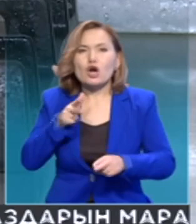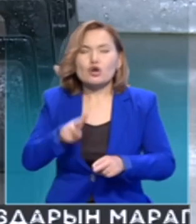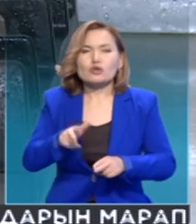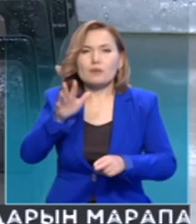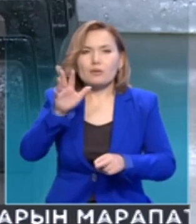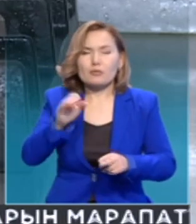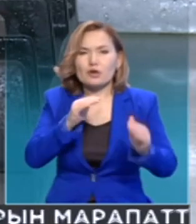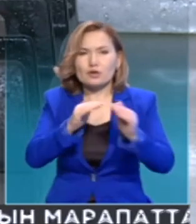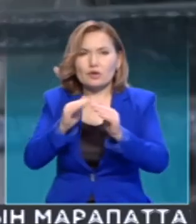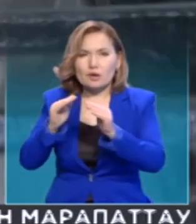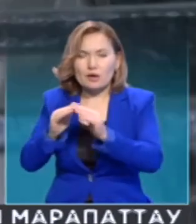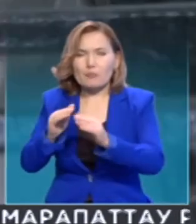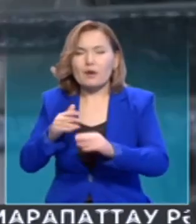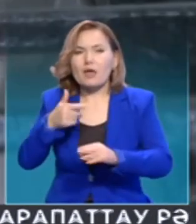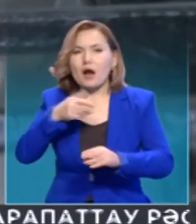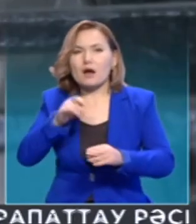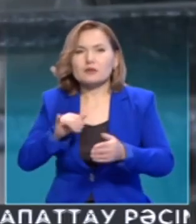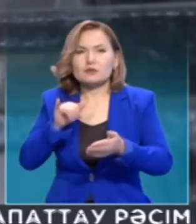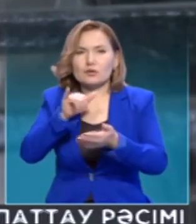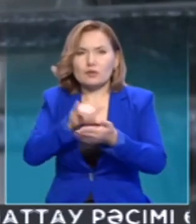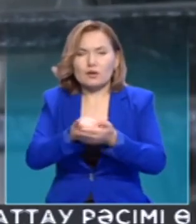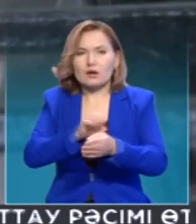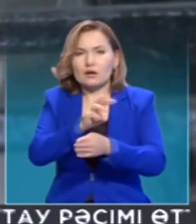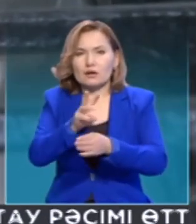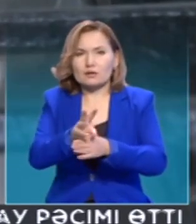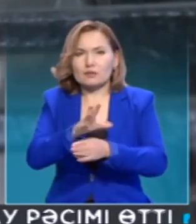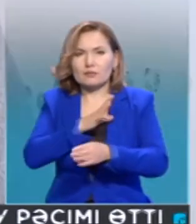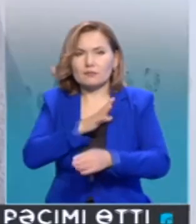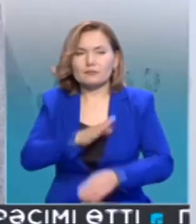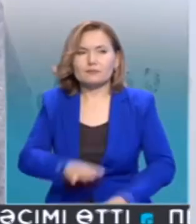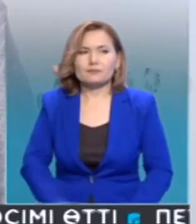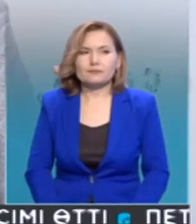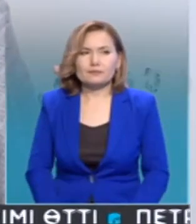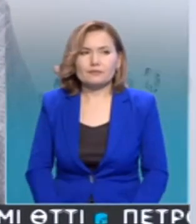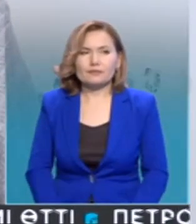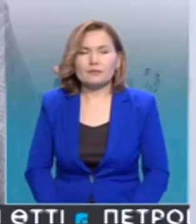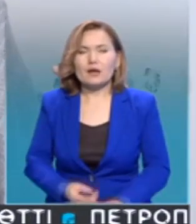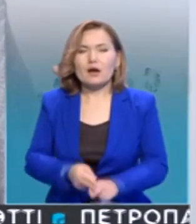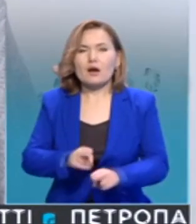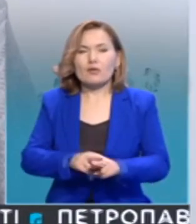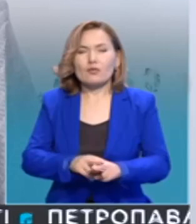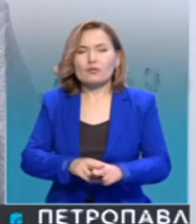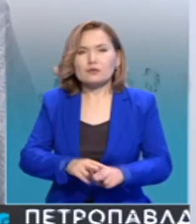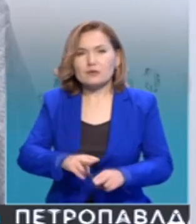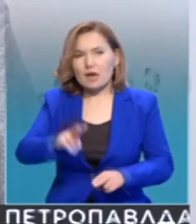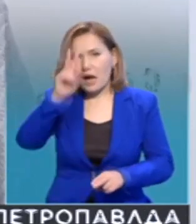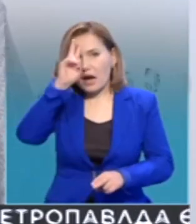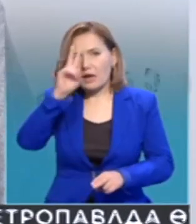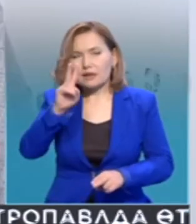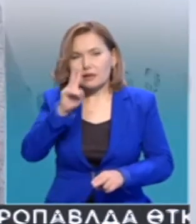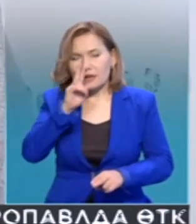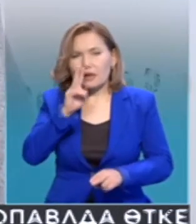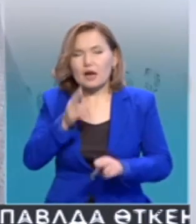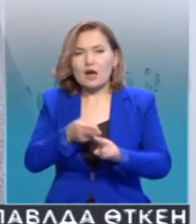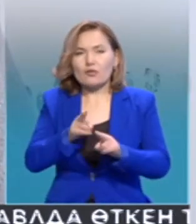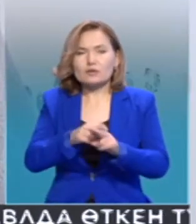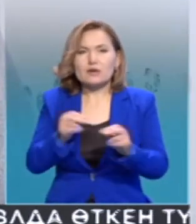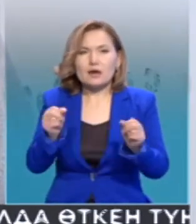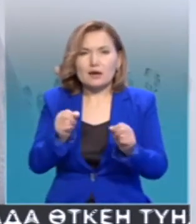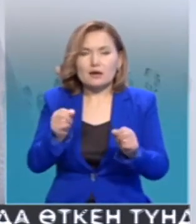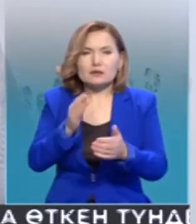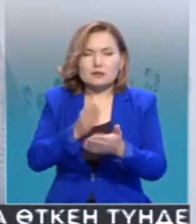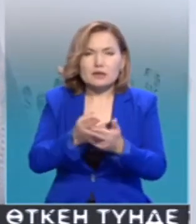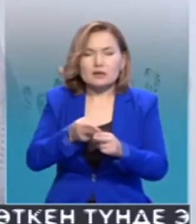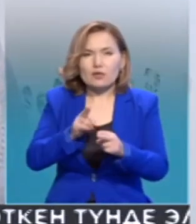астам үйдің 2,5 мыңы көгілдір отынға қосылып үлгерді. 7 ай қысқа 280 мың. А көмір алғанда баяғыда бір камаз көмір